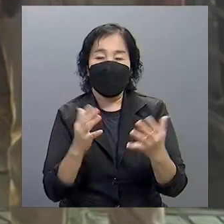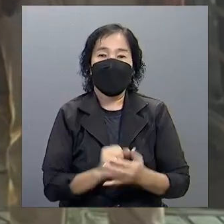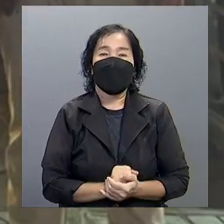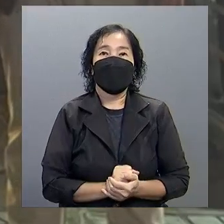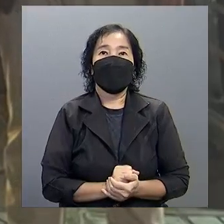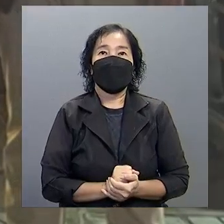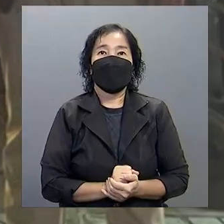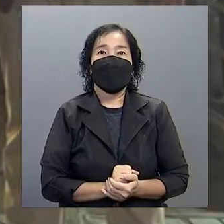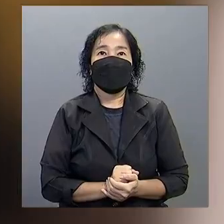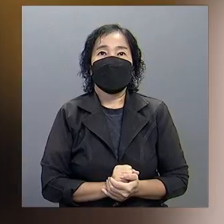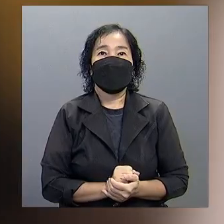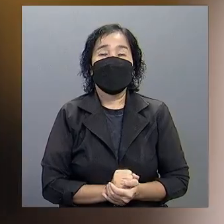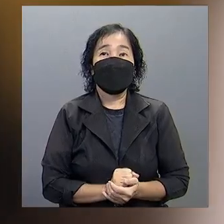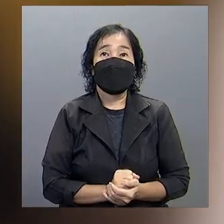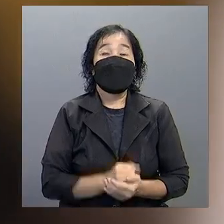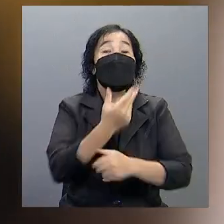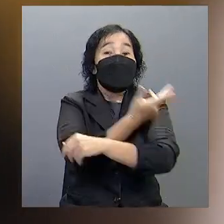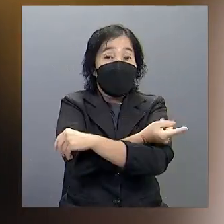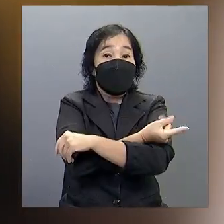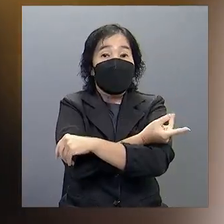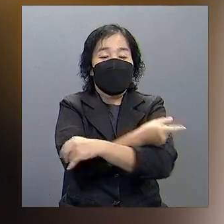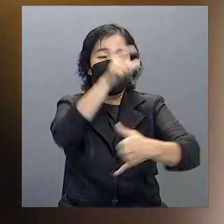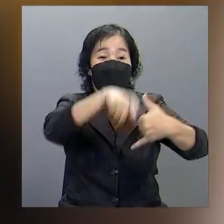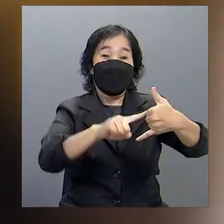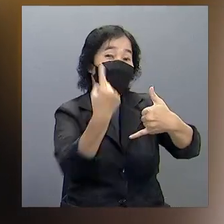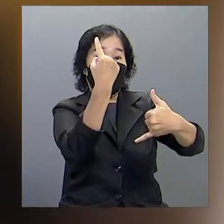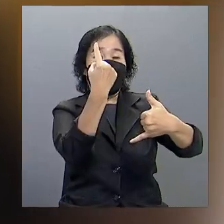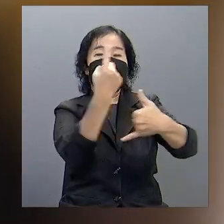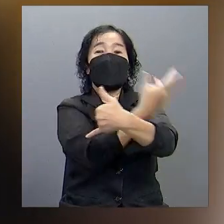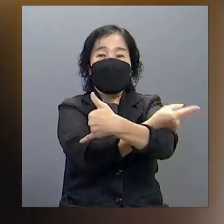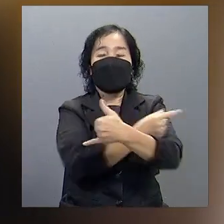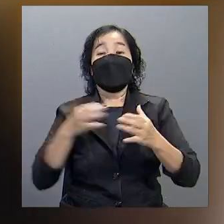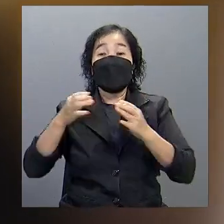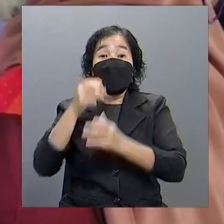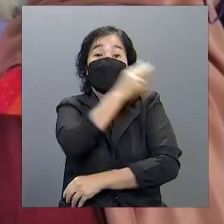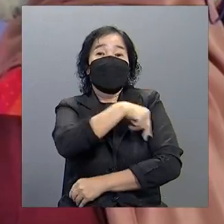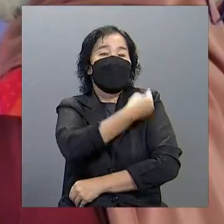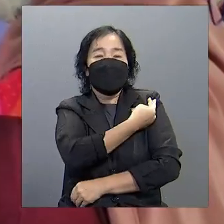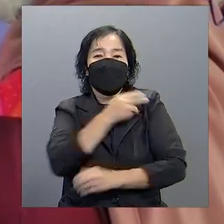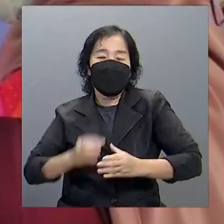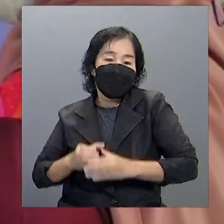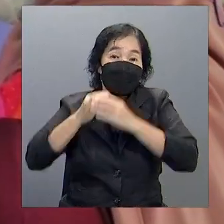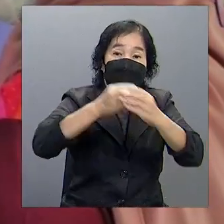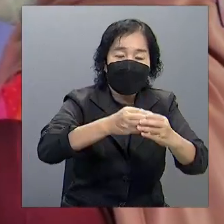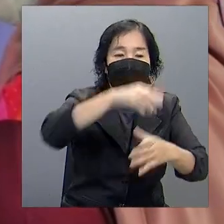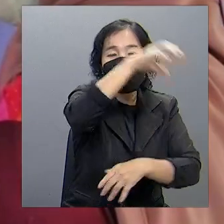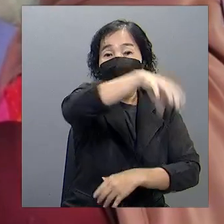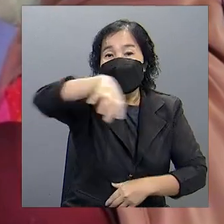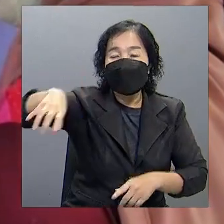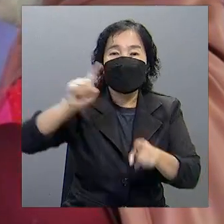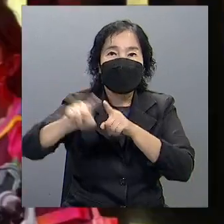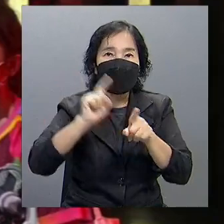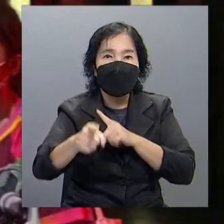ซึ่งภายหลังที่ภูเก็ตพบผู้ป่วยรายแรกทีมสาธารณสุขก็ได้ลงพื้นที่ติดตามสอบสวนโรคและพบผู้ใกล้ชิดที่มี